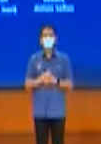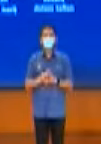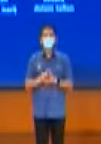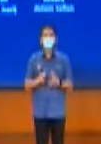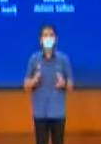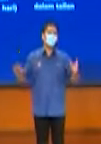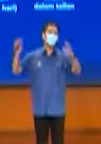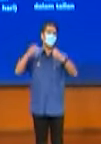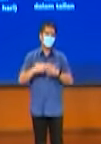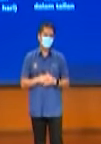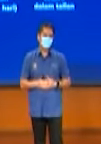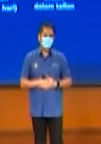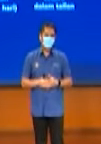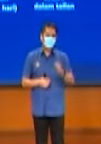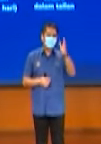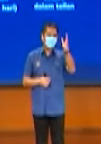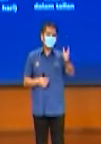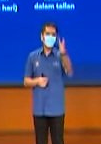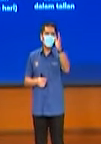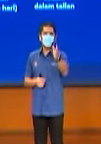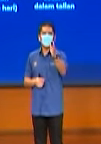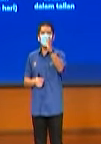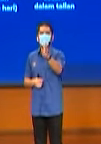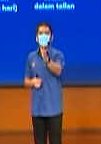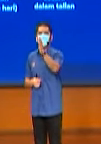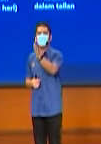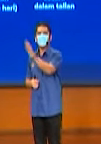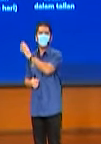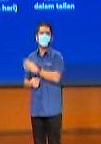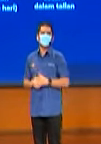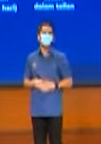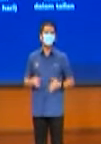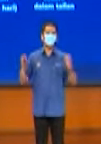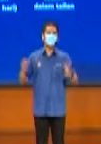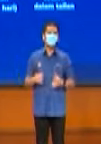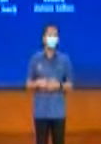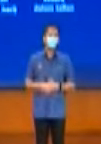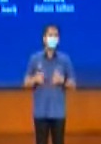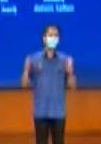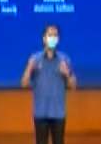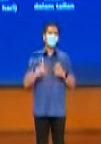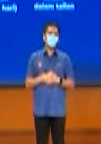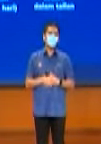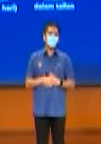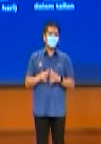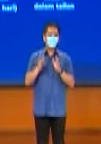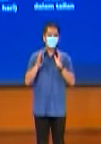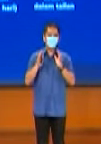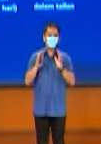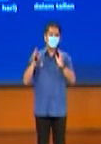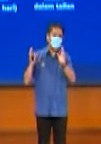dilaksanakan secara menyeluruh kita lihat satu persatu Apakah sumber ya kita boleh tambah bagi memastikan